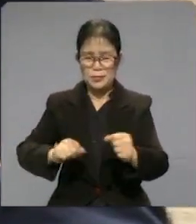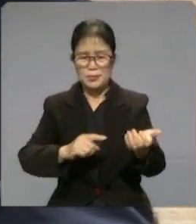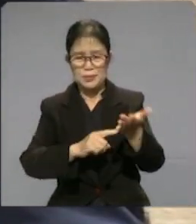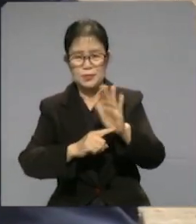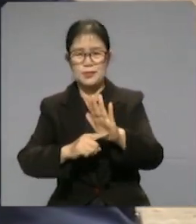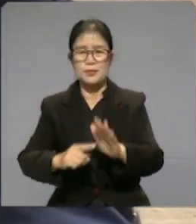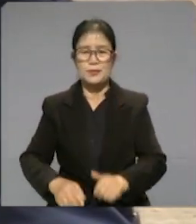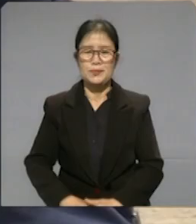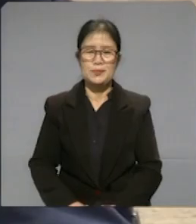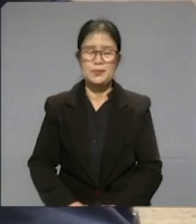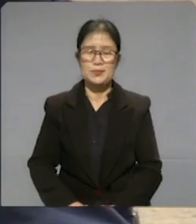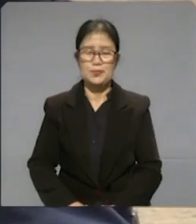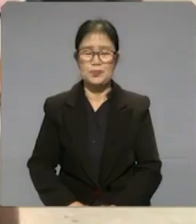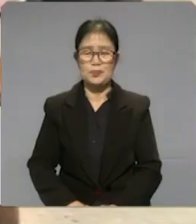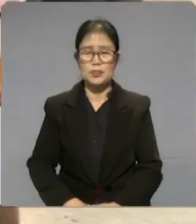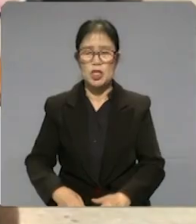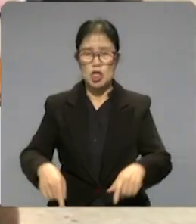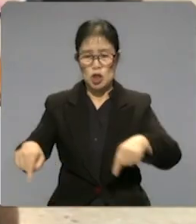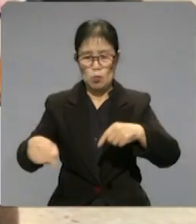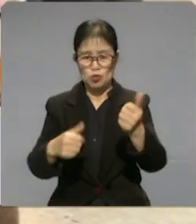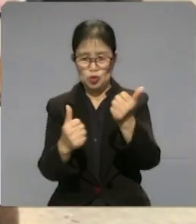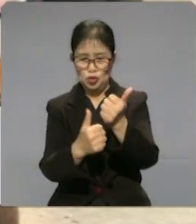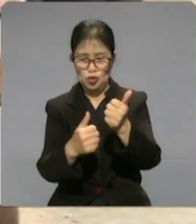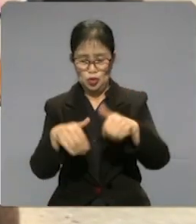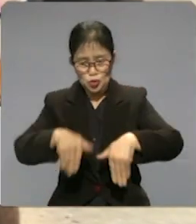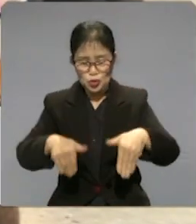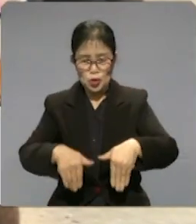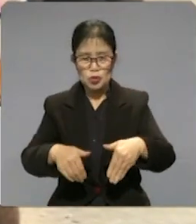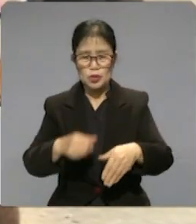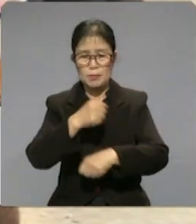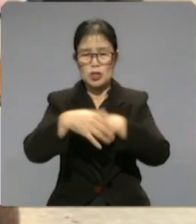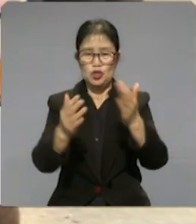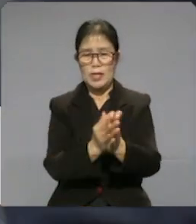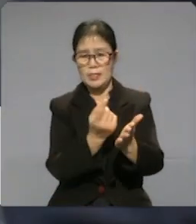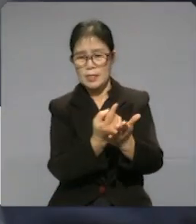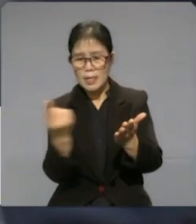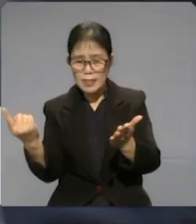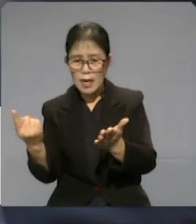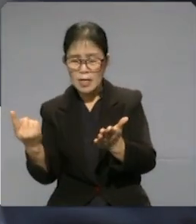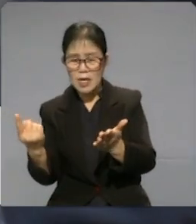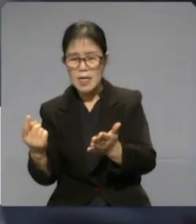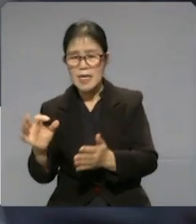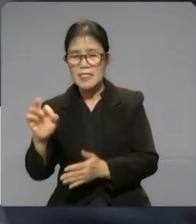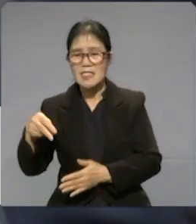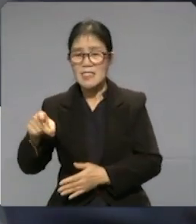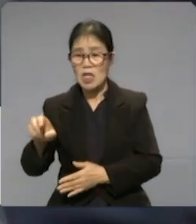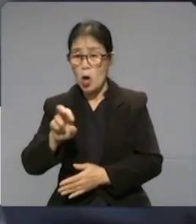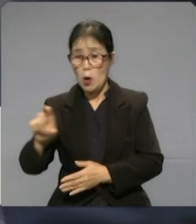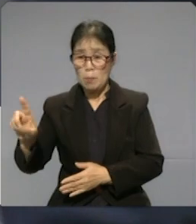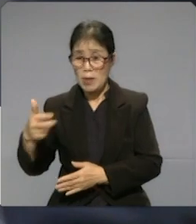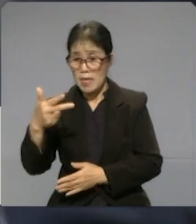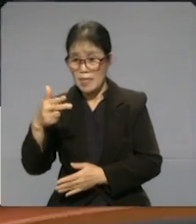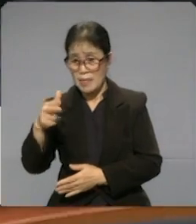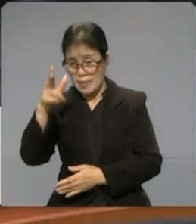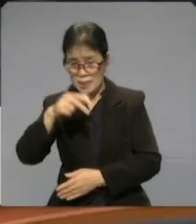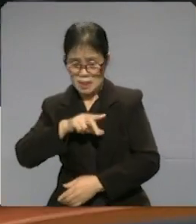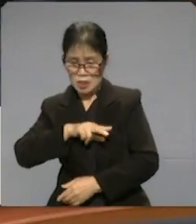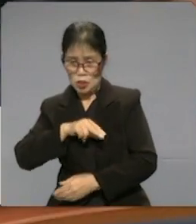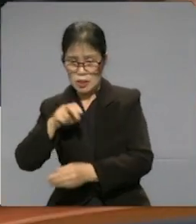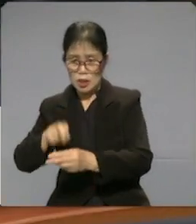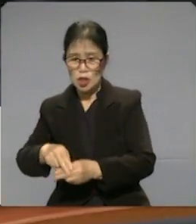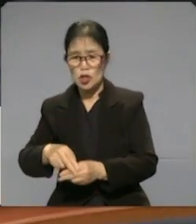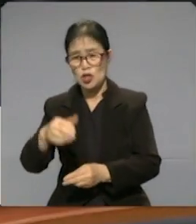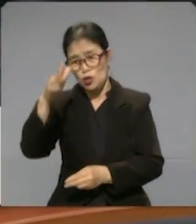있습니다. 조영균 정무수석은 민주당을 탈당한 무소속 이성만 의원이 버티고 있는 부평